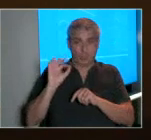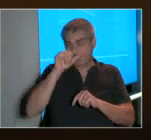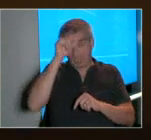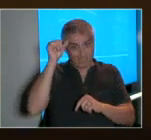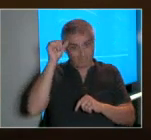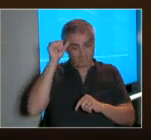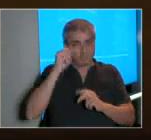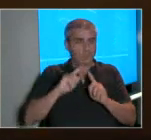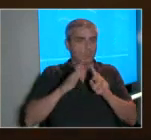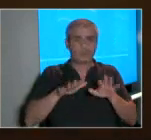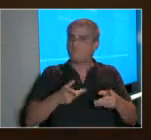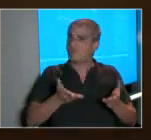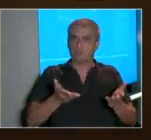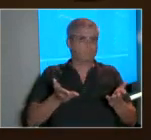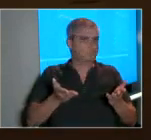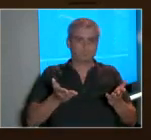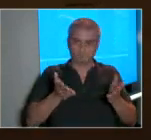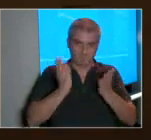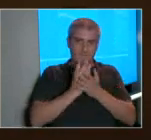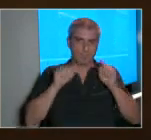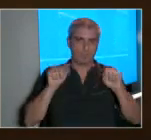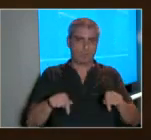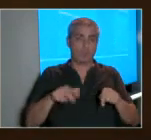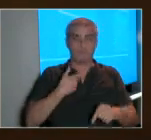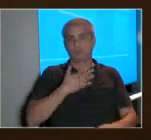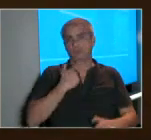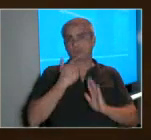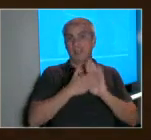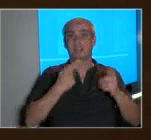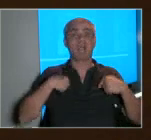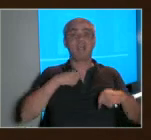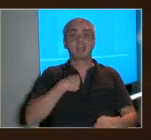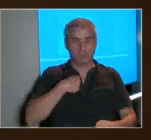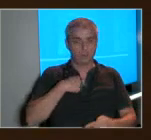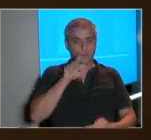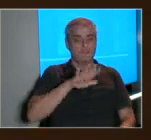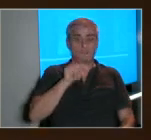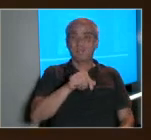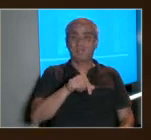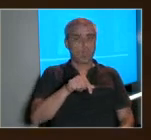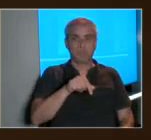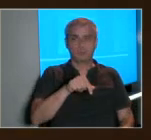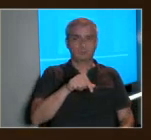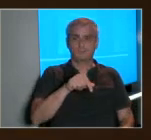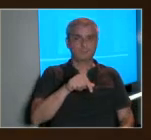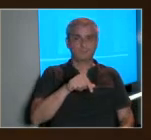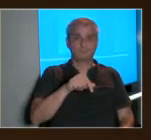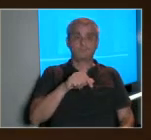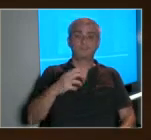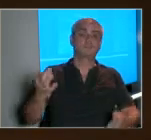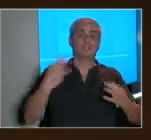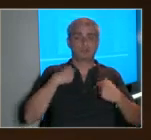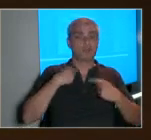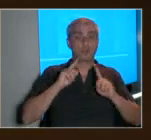הקיץ. התופעות האלה הם כאן. ומה שאני רוצה להגיד שאנחנו במזרח התיכון, יקו בנו